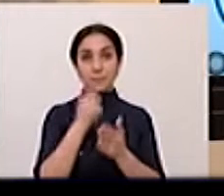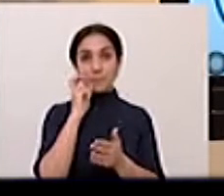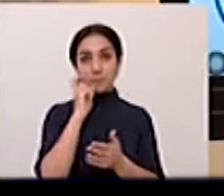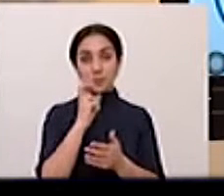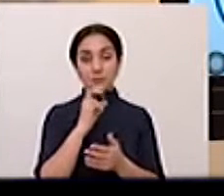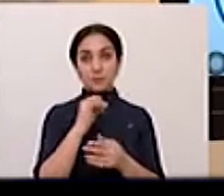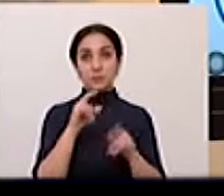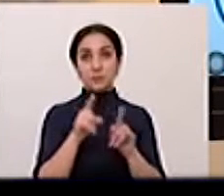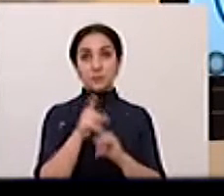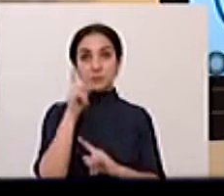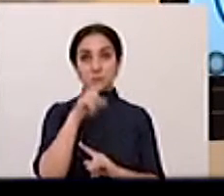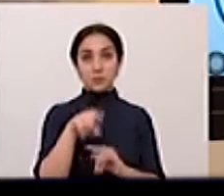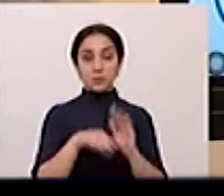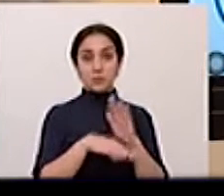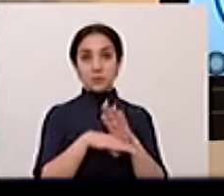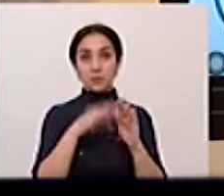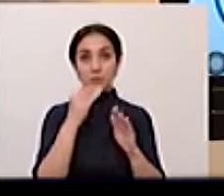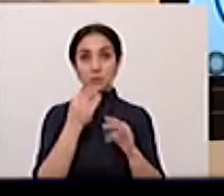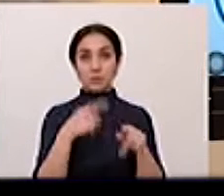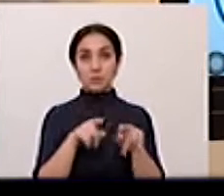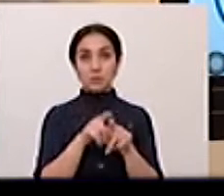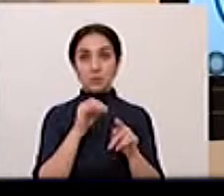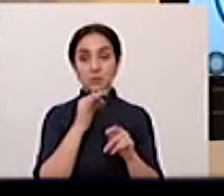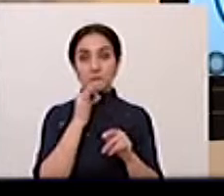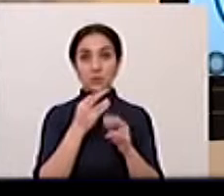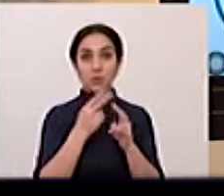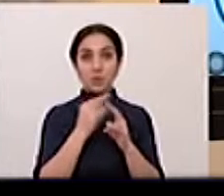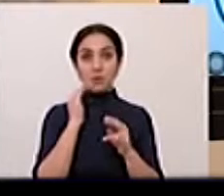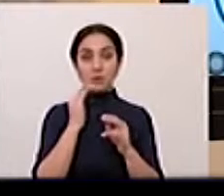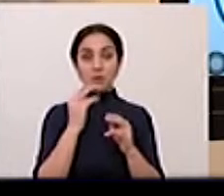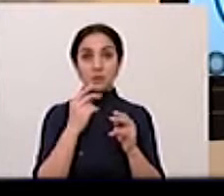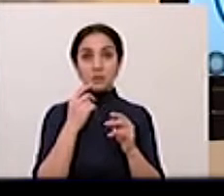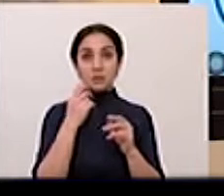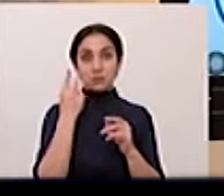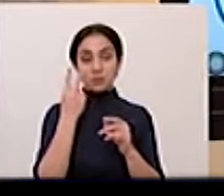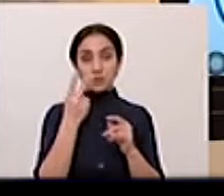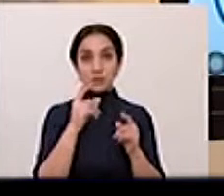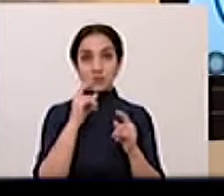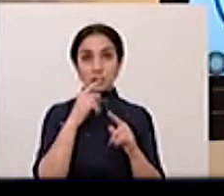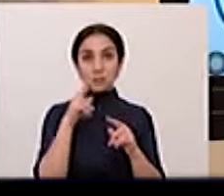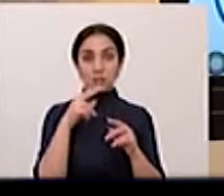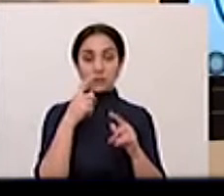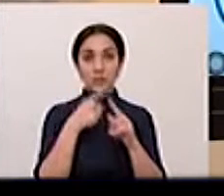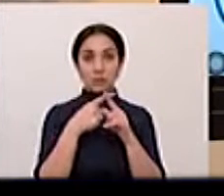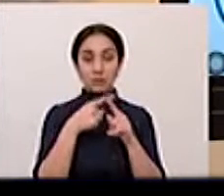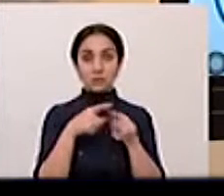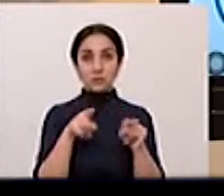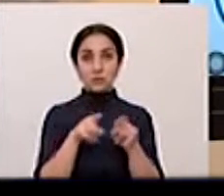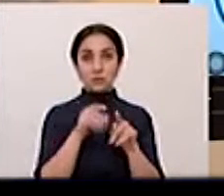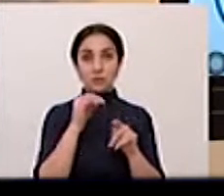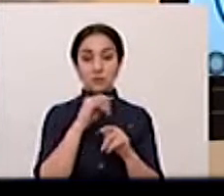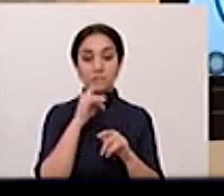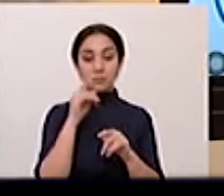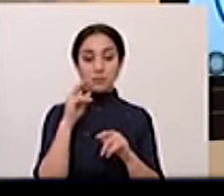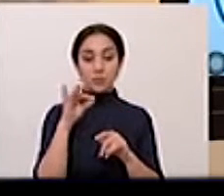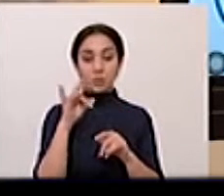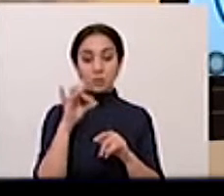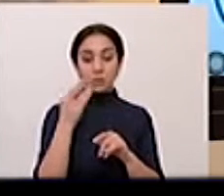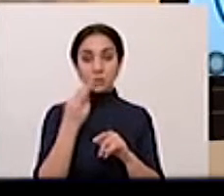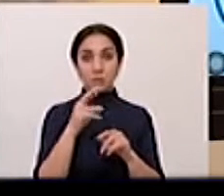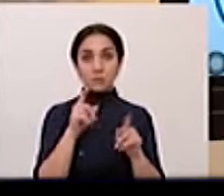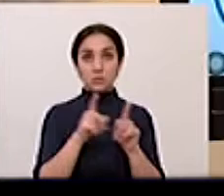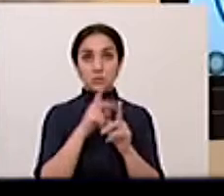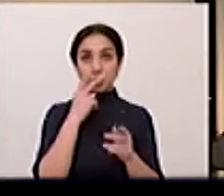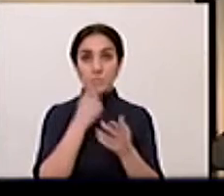gacha integral ostidagi ifodamiz F kvadrat X dx. Demak, egri chiziqli trapetsiya